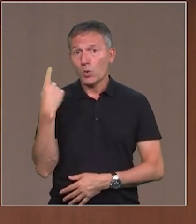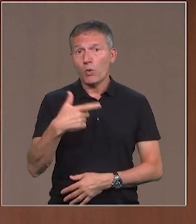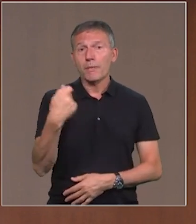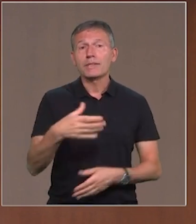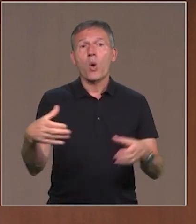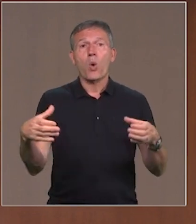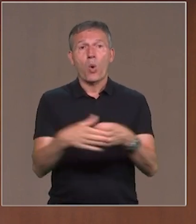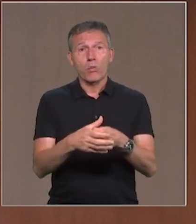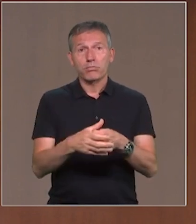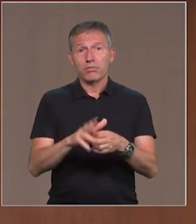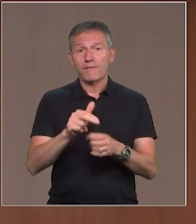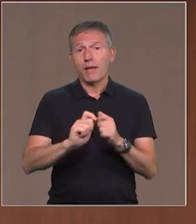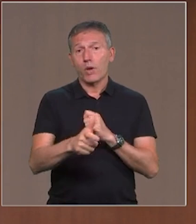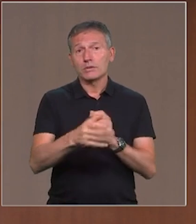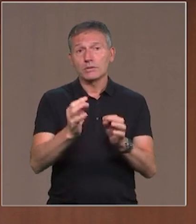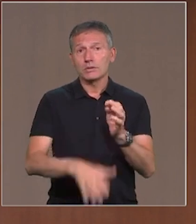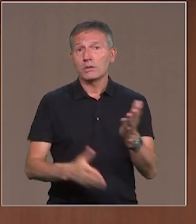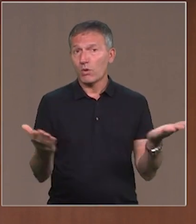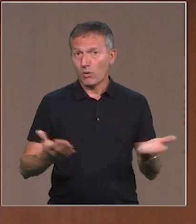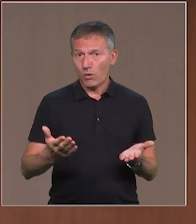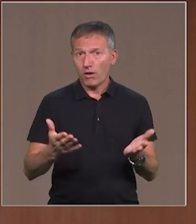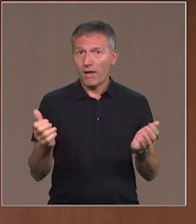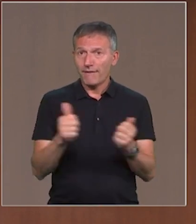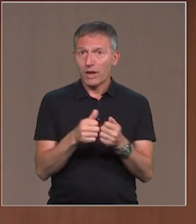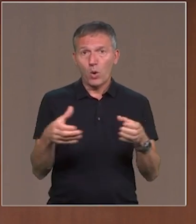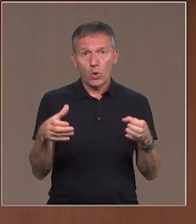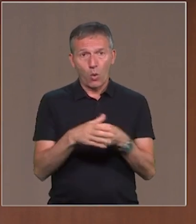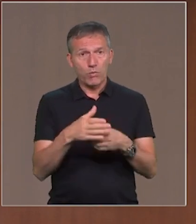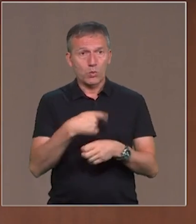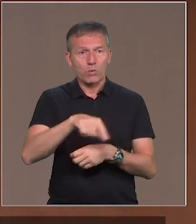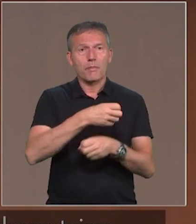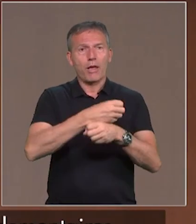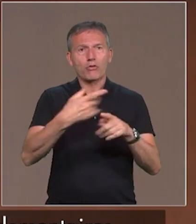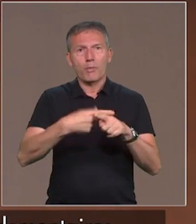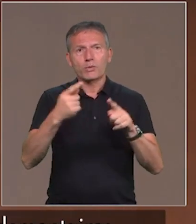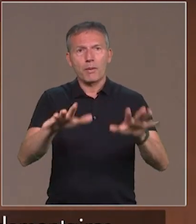de groupe, nous en tirerons toutes les conséquences avec les groupes de la majorité et tous